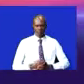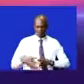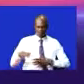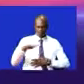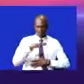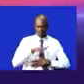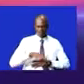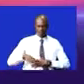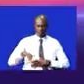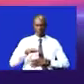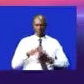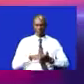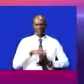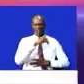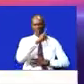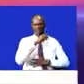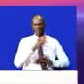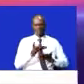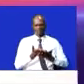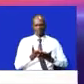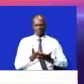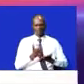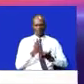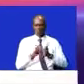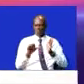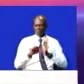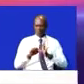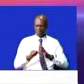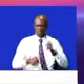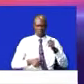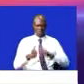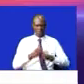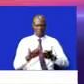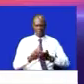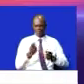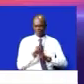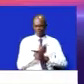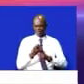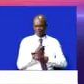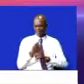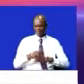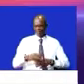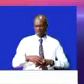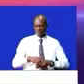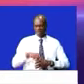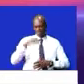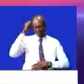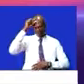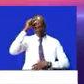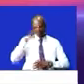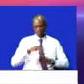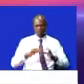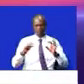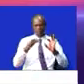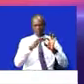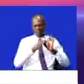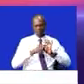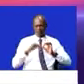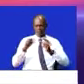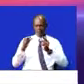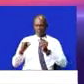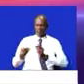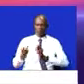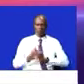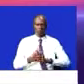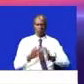Alwora mago eko ma ochido en achiel kuom midhiero ma bende migepe mago mag piny owacho kanyakla kod riwruoge mopogore